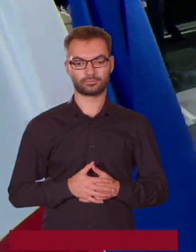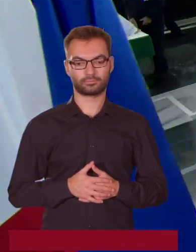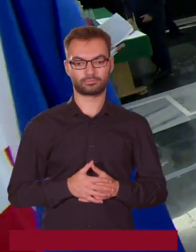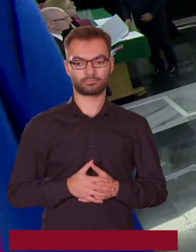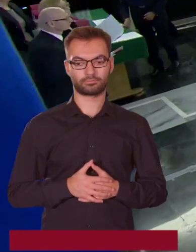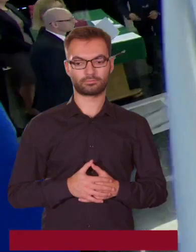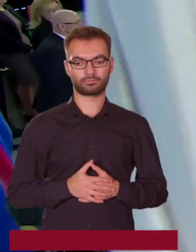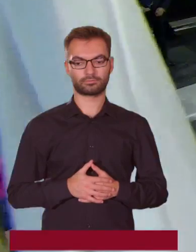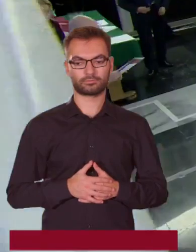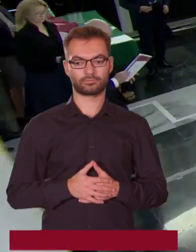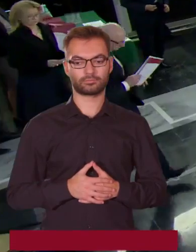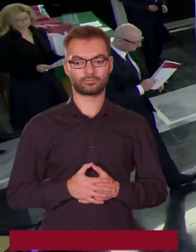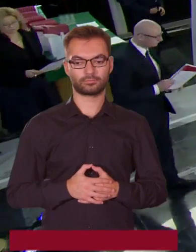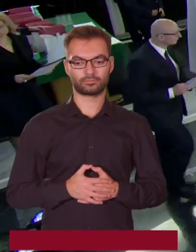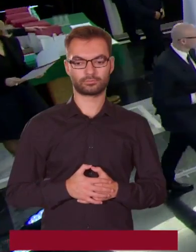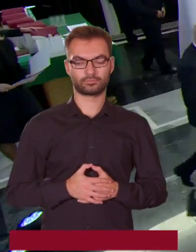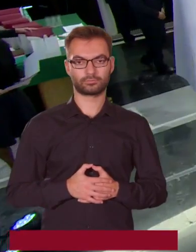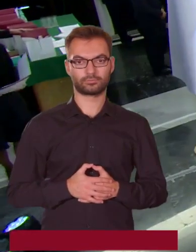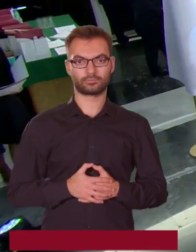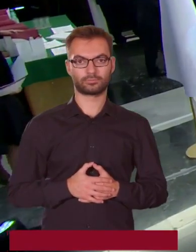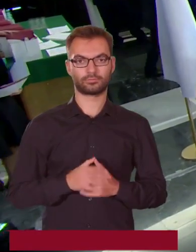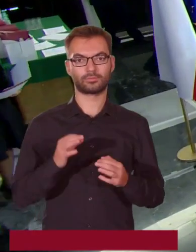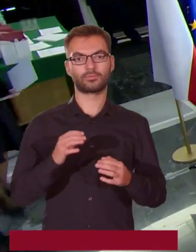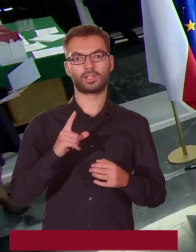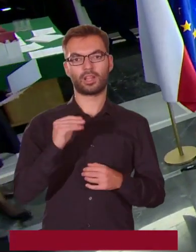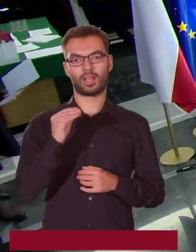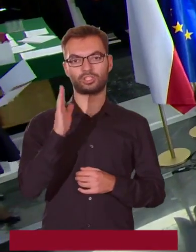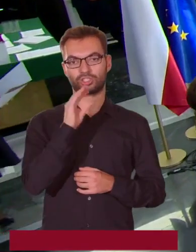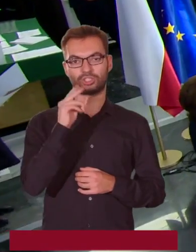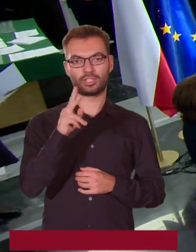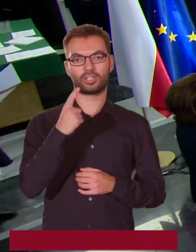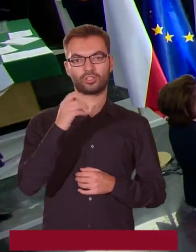Proszę pana Leszka Dobrzyńskiego.